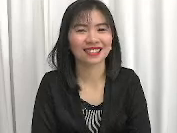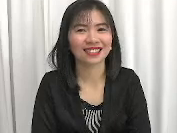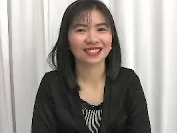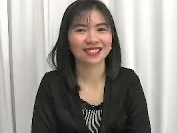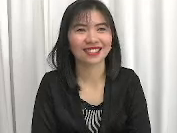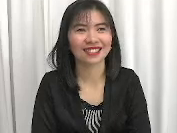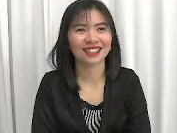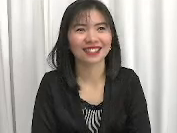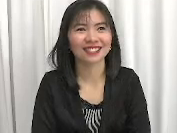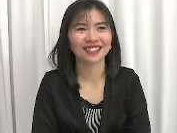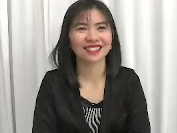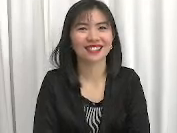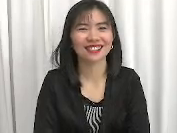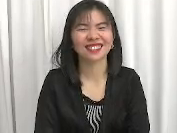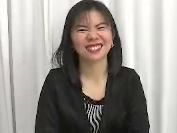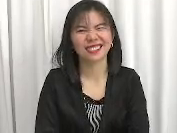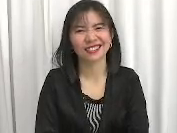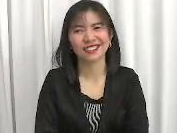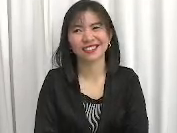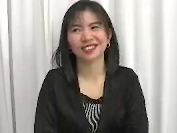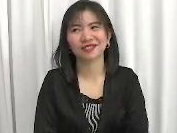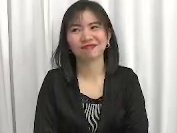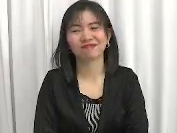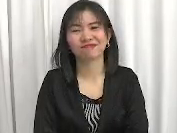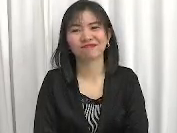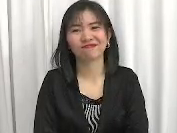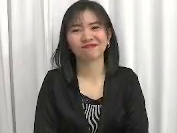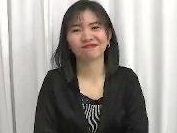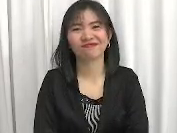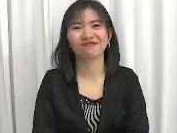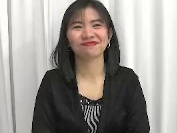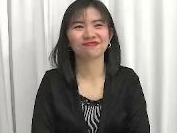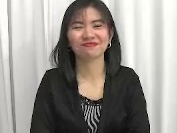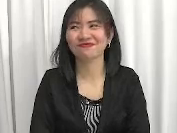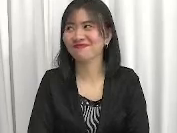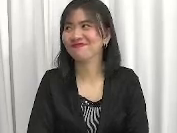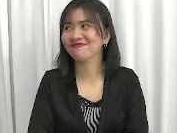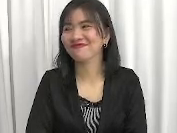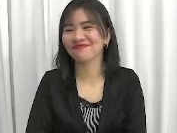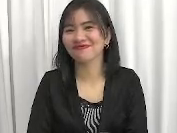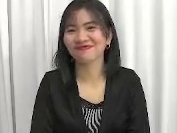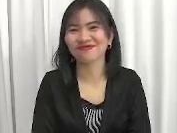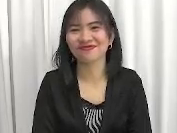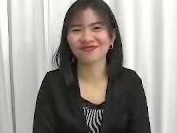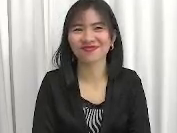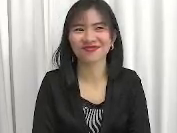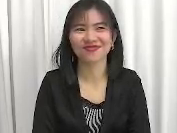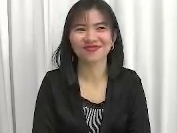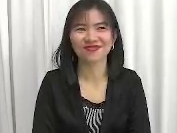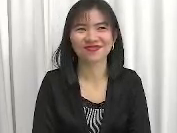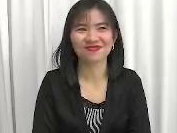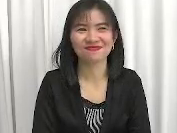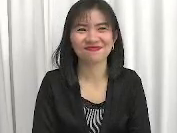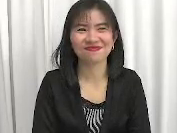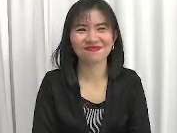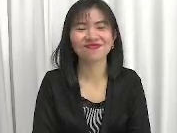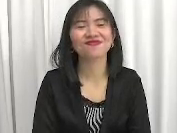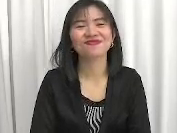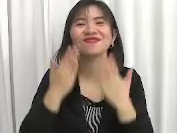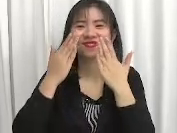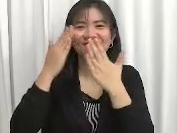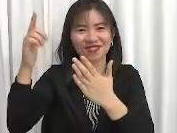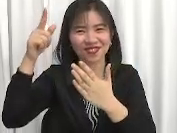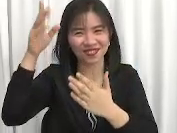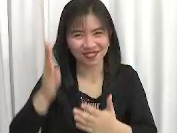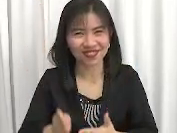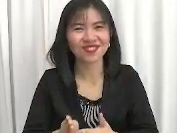Diba? Bihira ko makikita medal, yan. Medal sila. Medal. Kaya nga. Kaya siyempre, of course, kaya salamat sa Panginoon